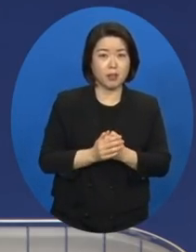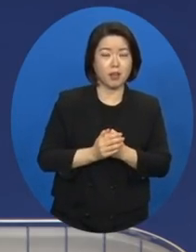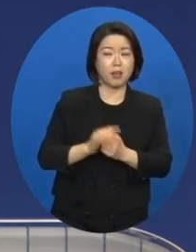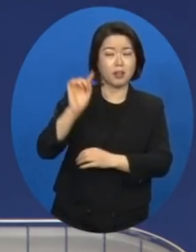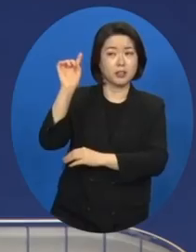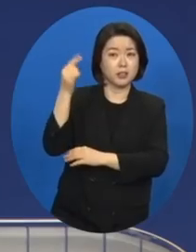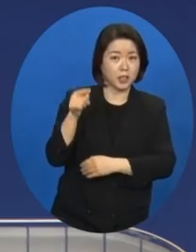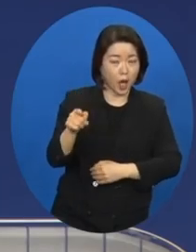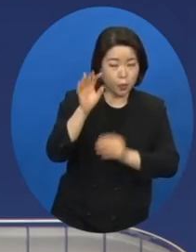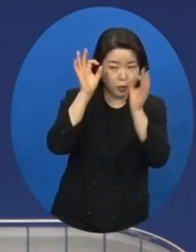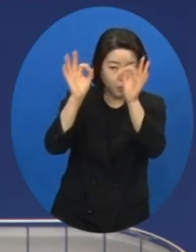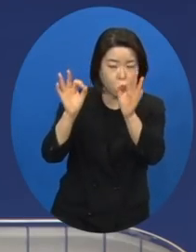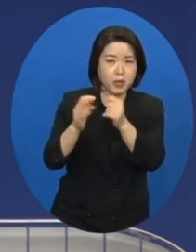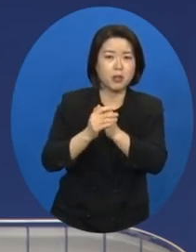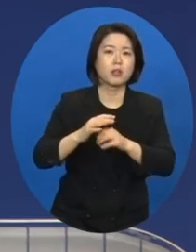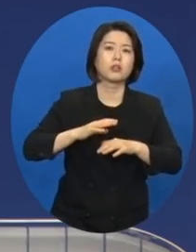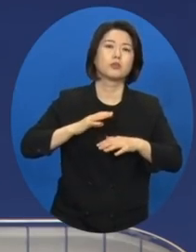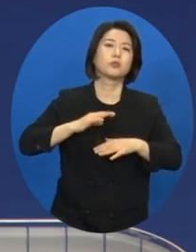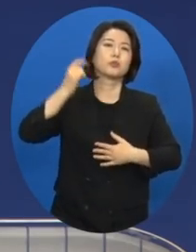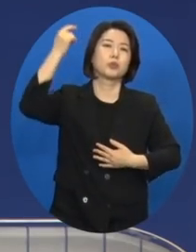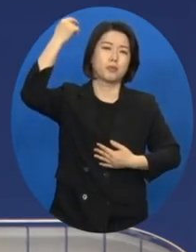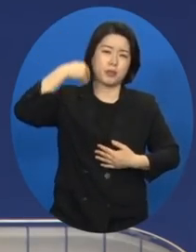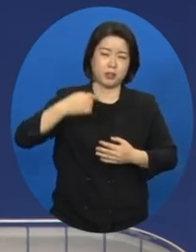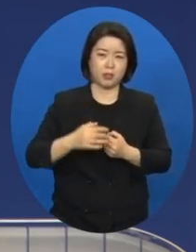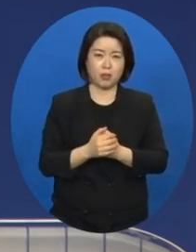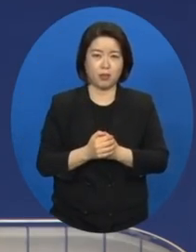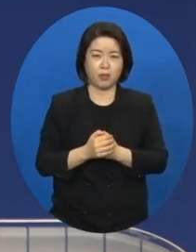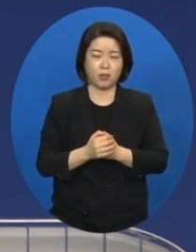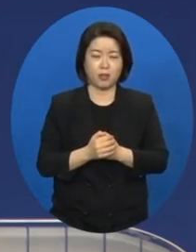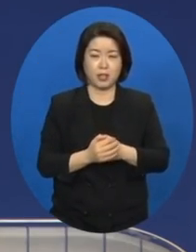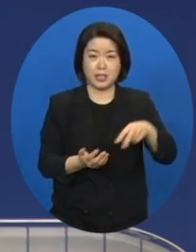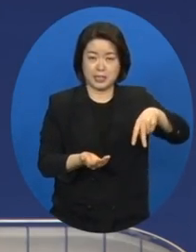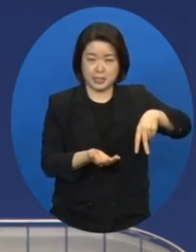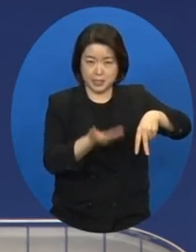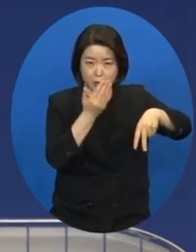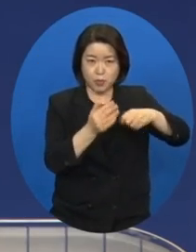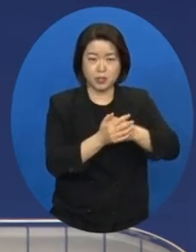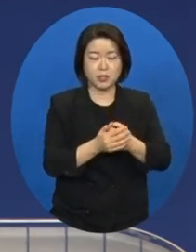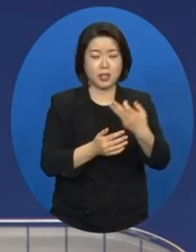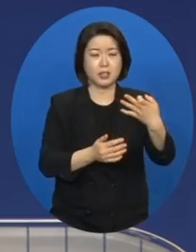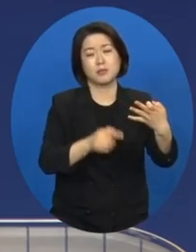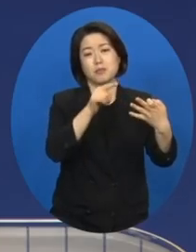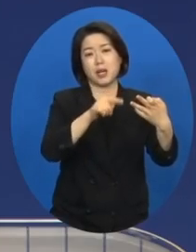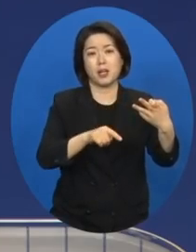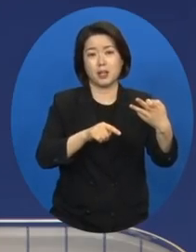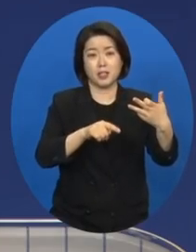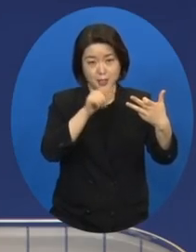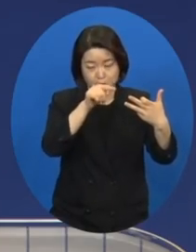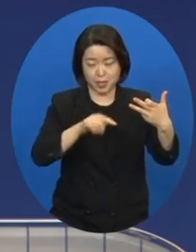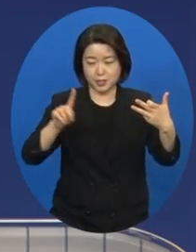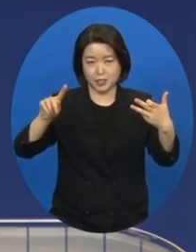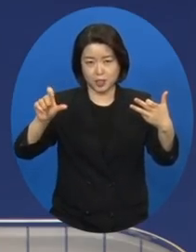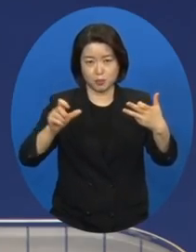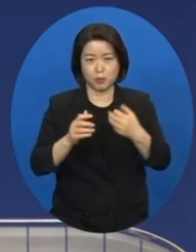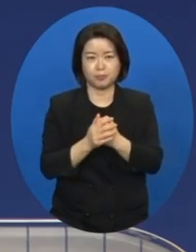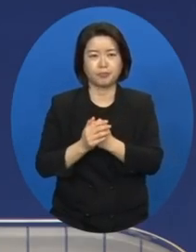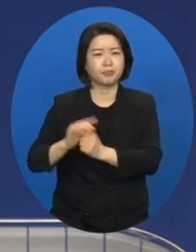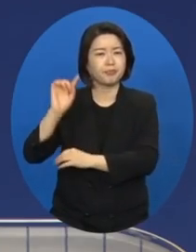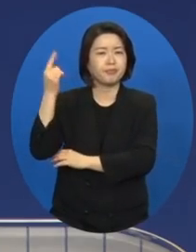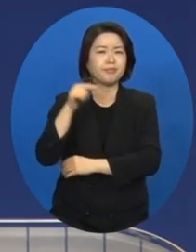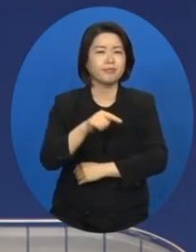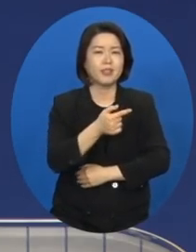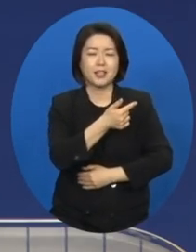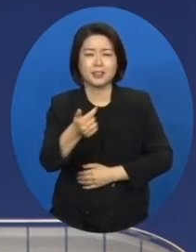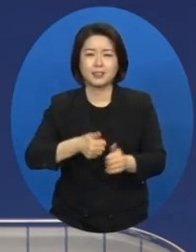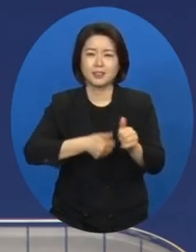보면서 두려워했습니다. 사무엘상 18장 15절에 다윗이 이렇게 큰 승리를 거두니 사울은 그것을